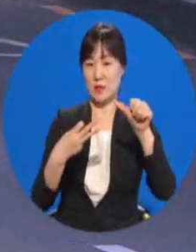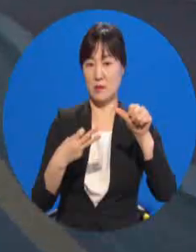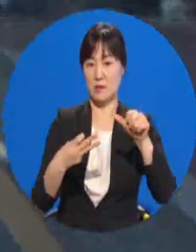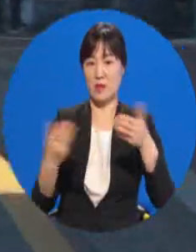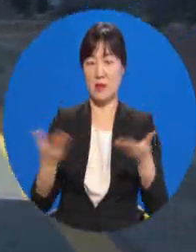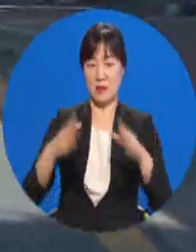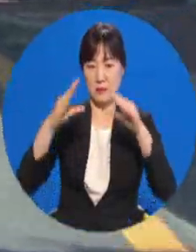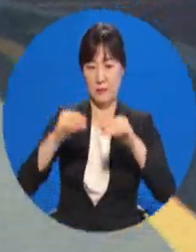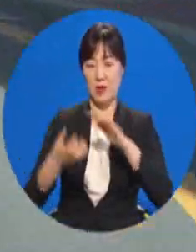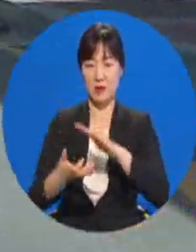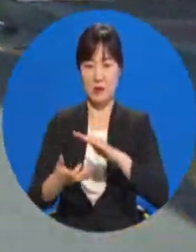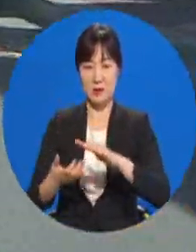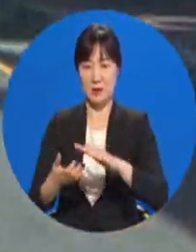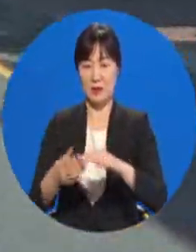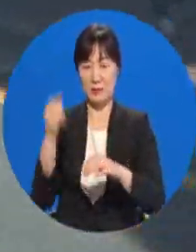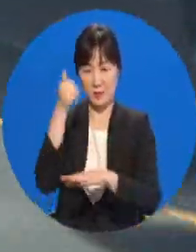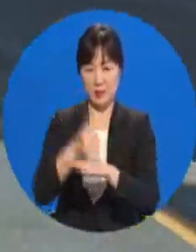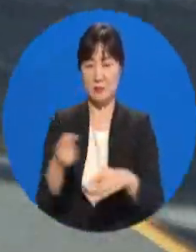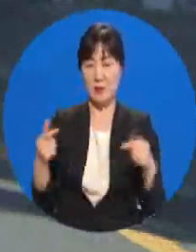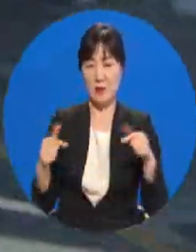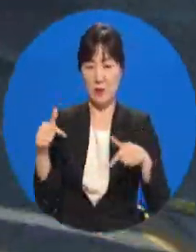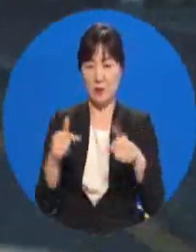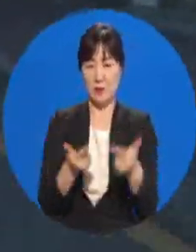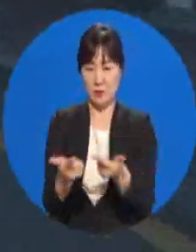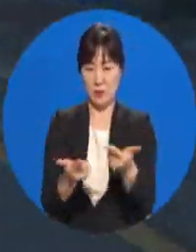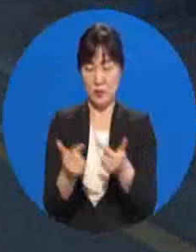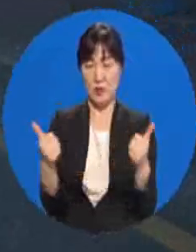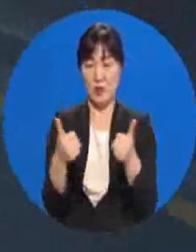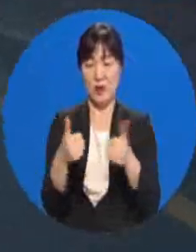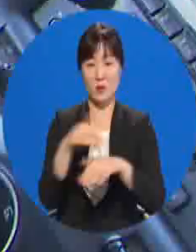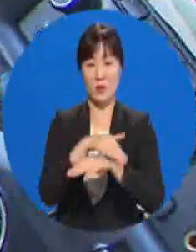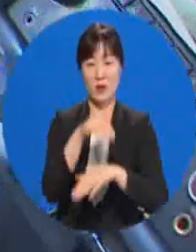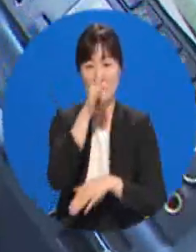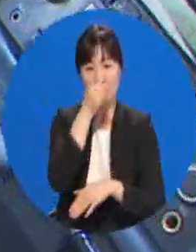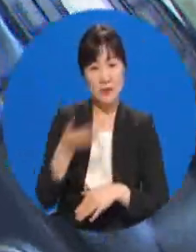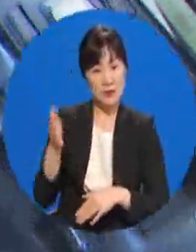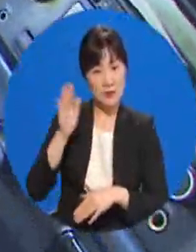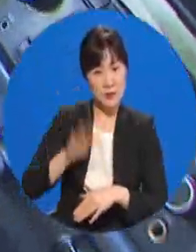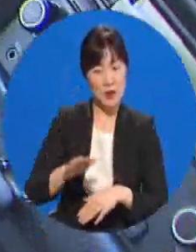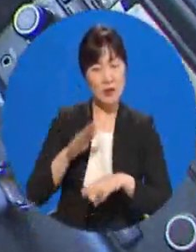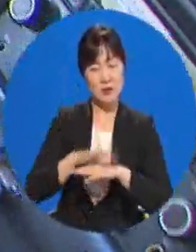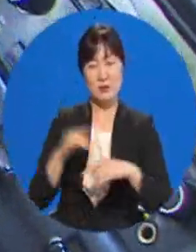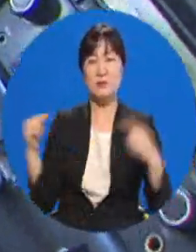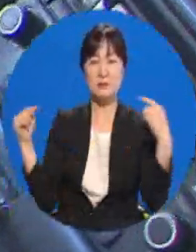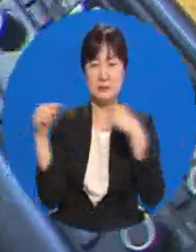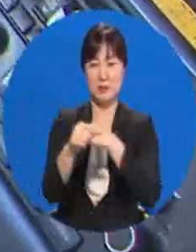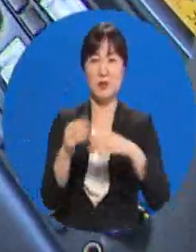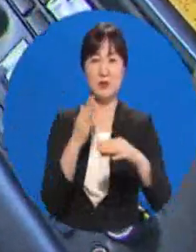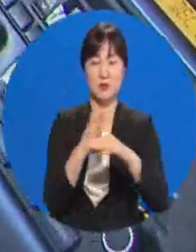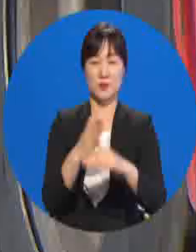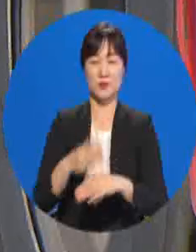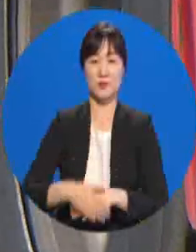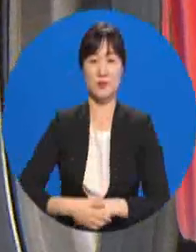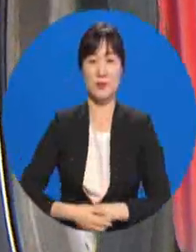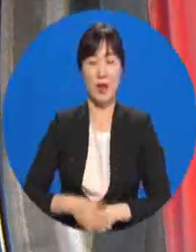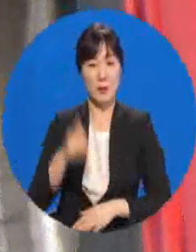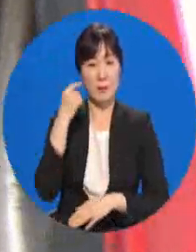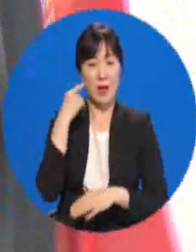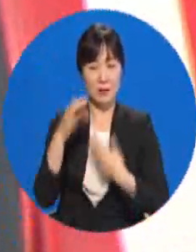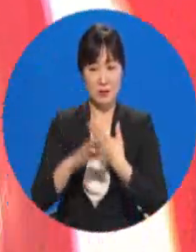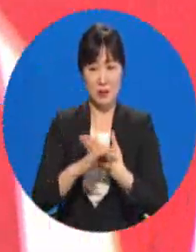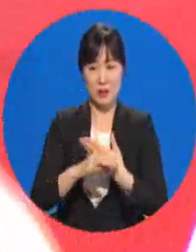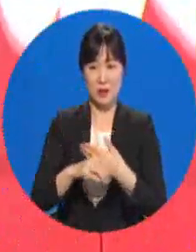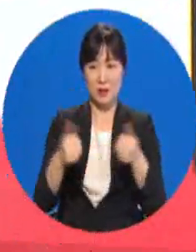전 마지막 조정 회의를 가질 예정이지만 아직까지 양측의 입장은 평행선을 달리고 있습니다. 만약